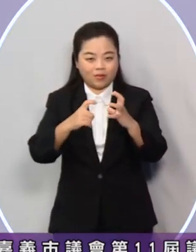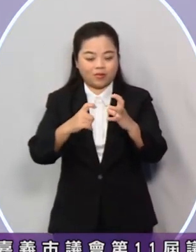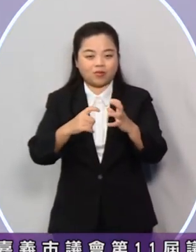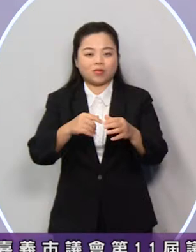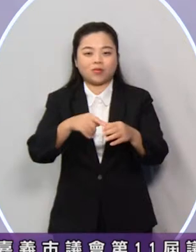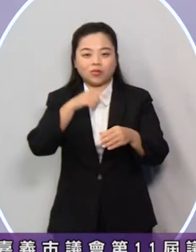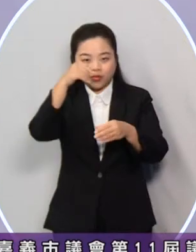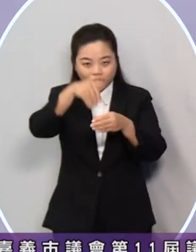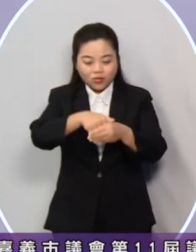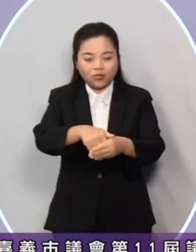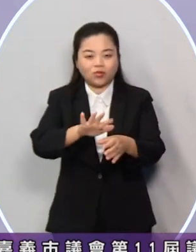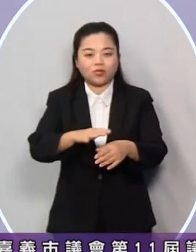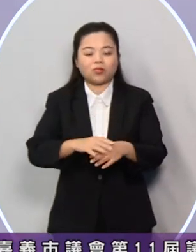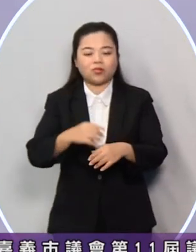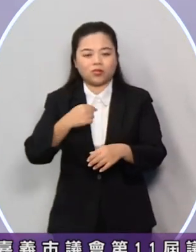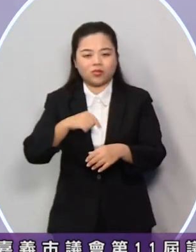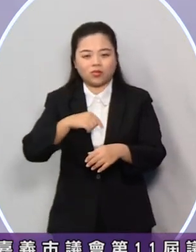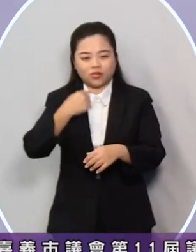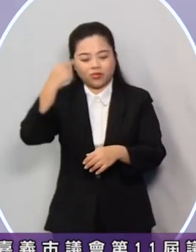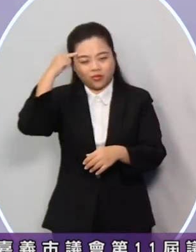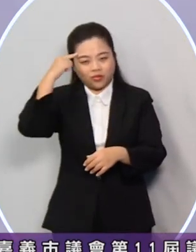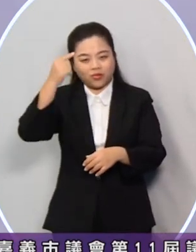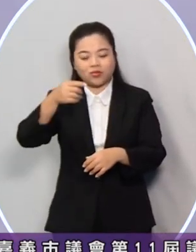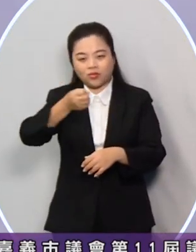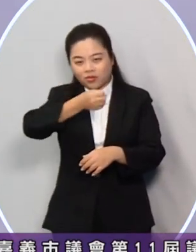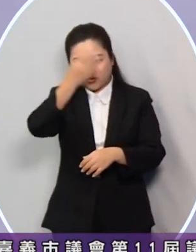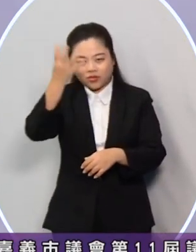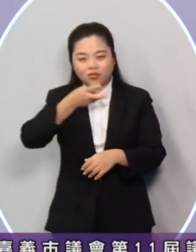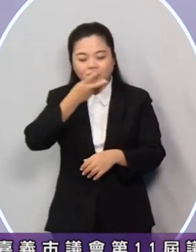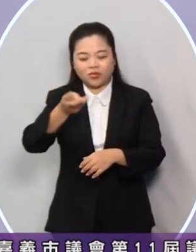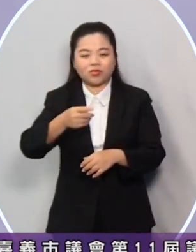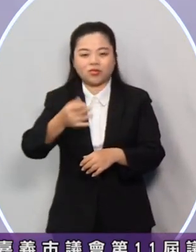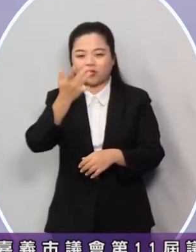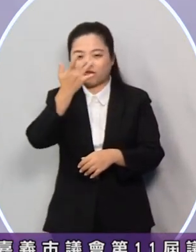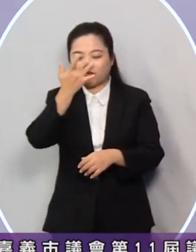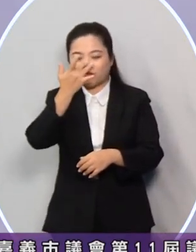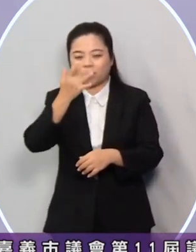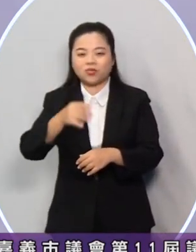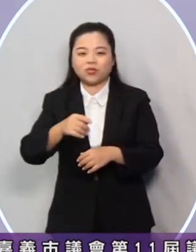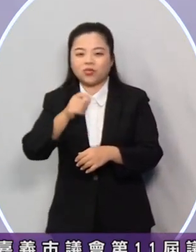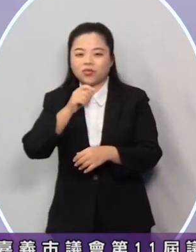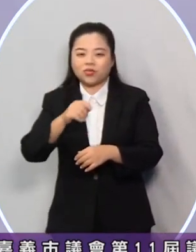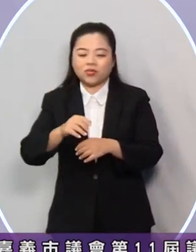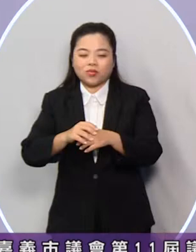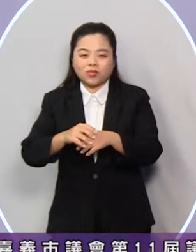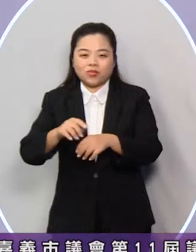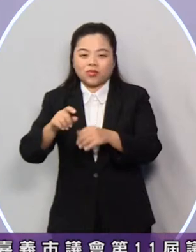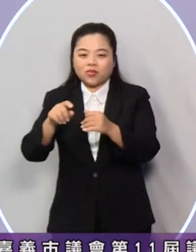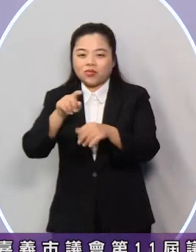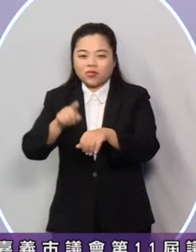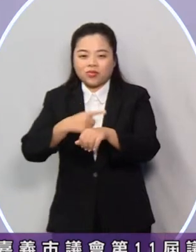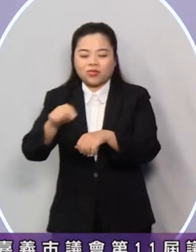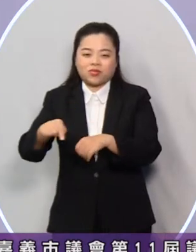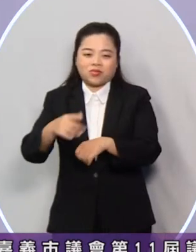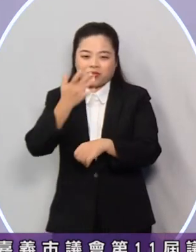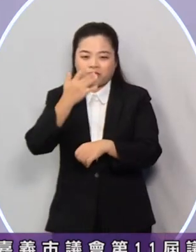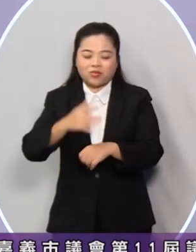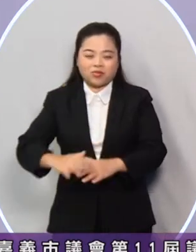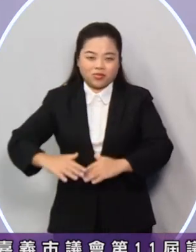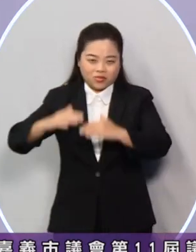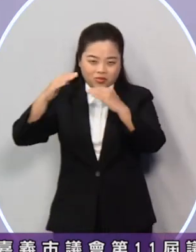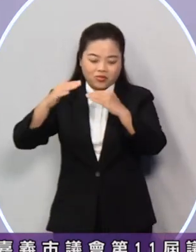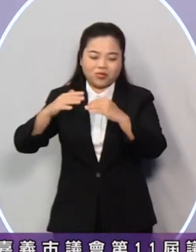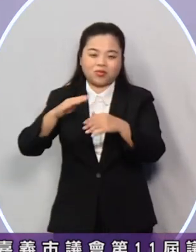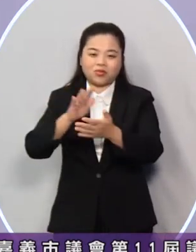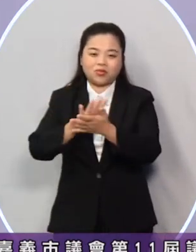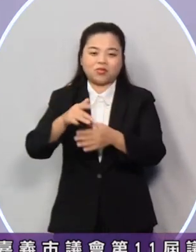为台湾青少年对于性知识普遍缺乏，使得青少年不尊重异性，否则不会我这个名字，长大成人